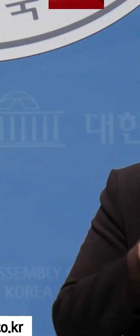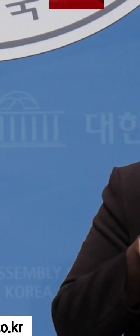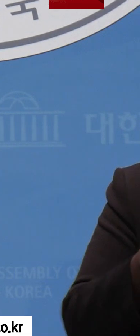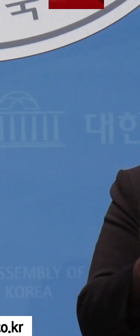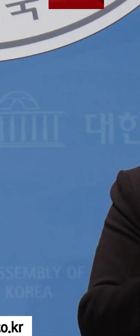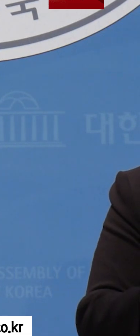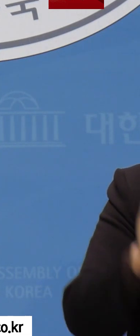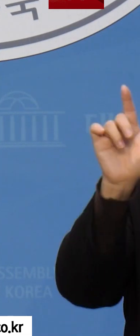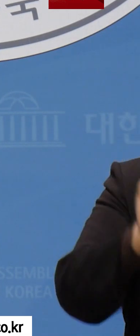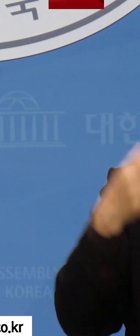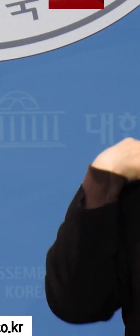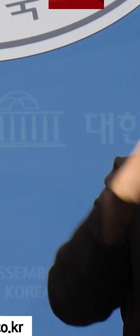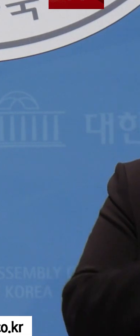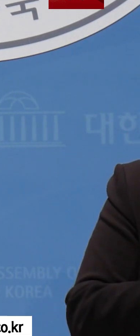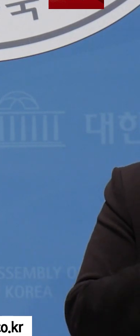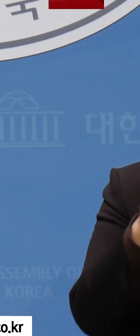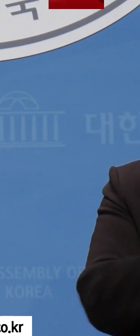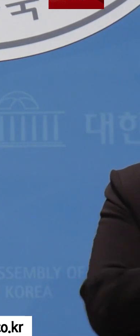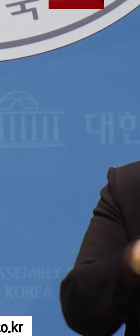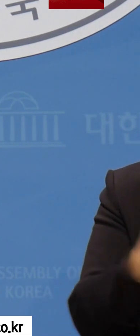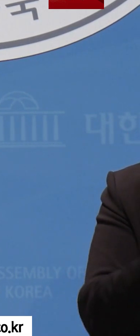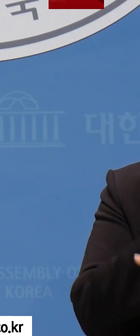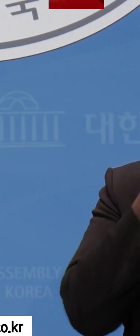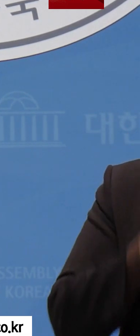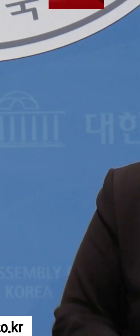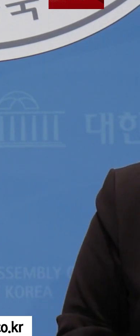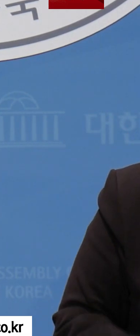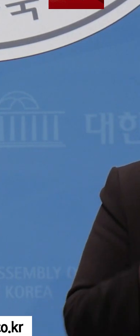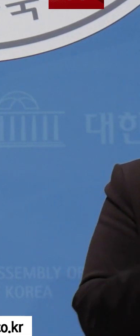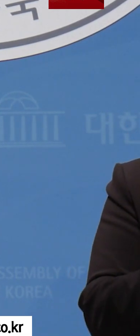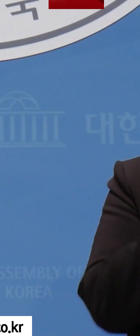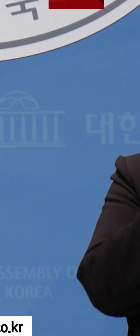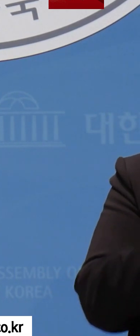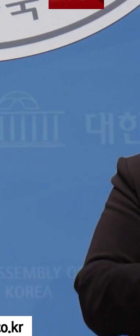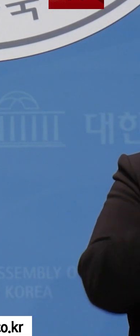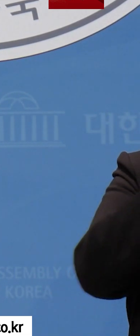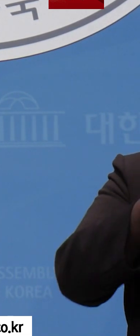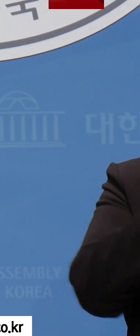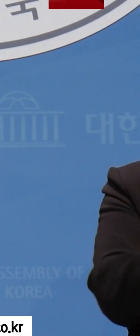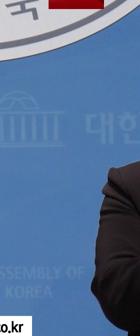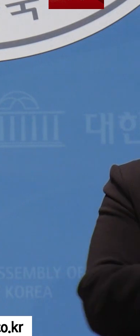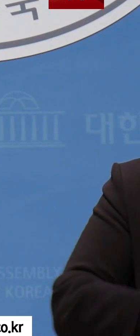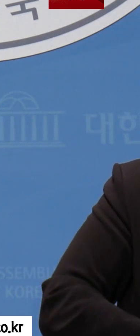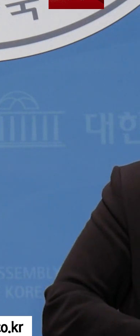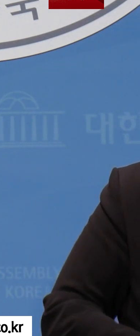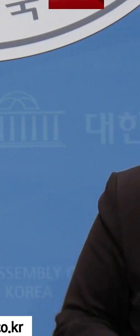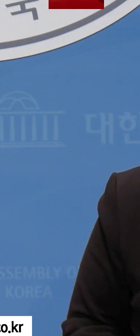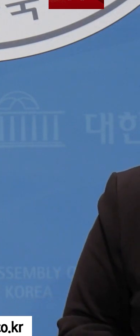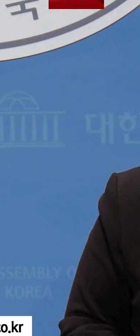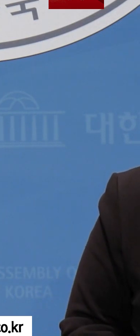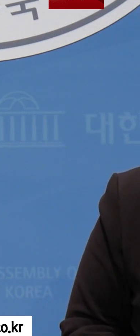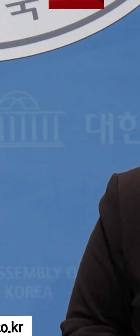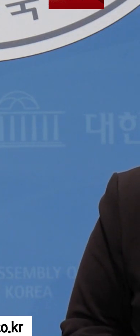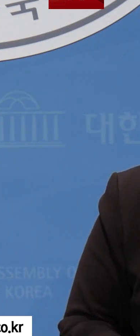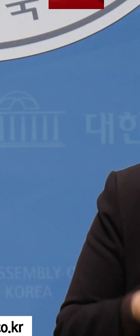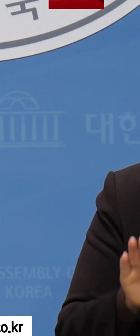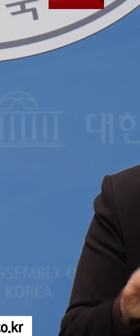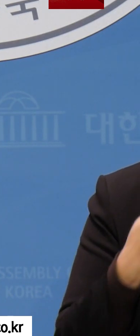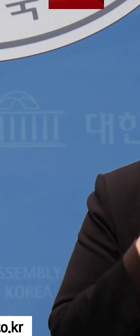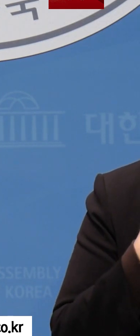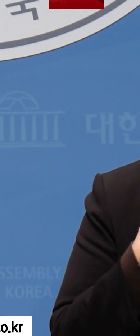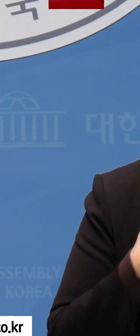상황은 마찬가지입니다. 중소도시의 혼잡도로에도 국비 지원이 필요합니다. 오늘